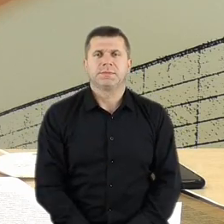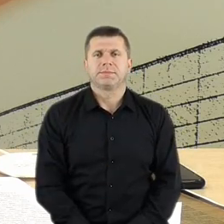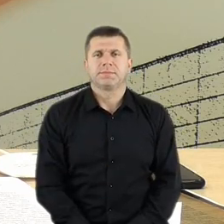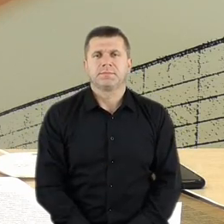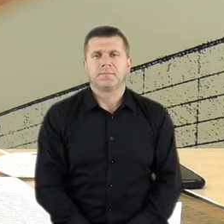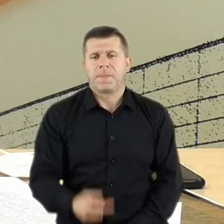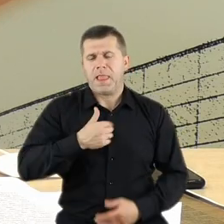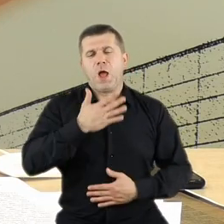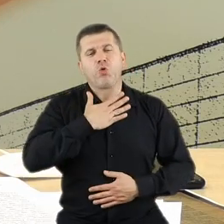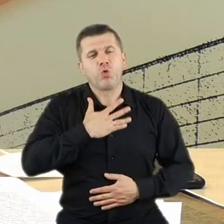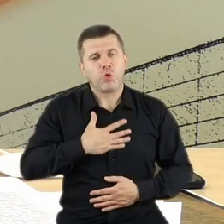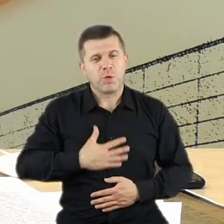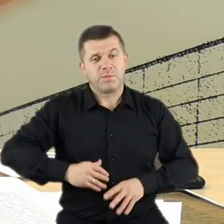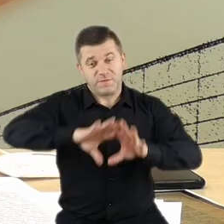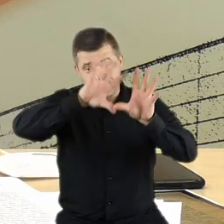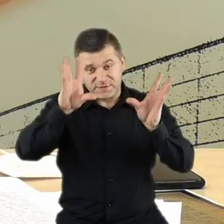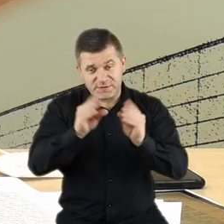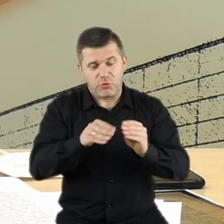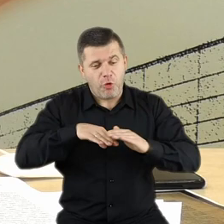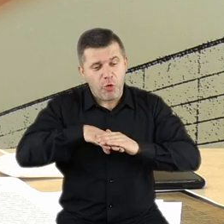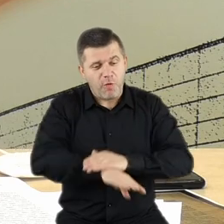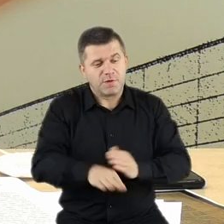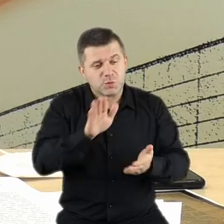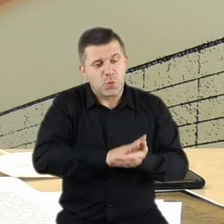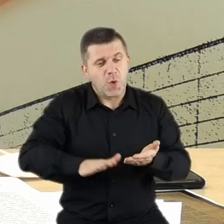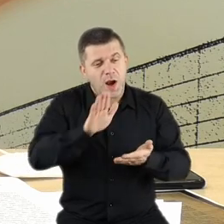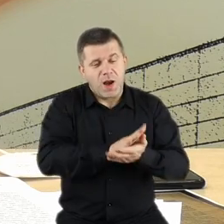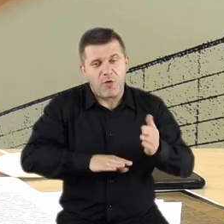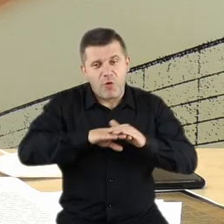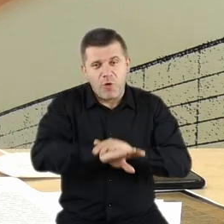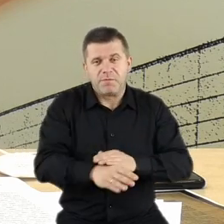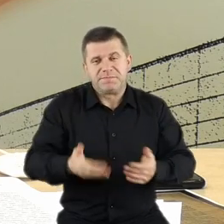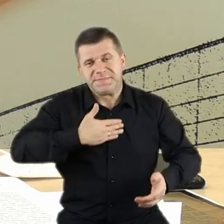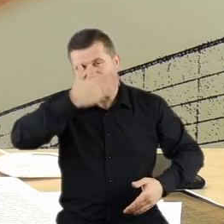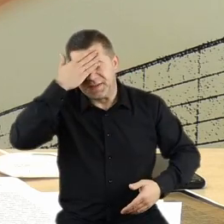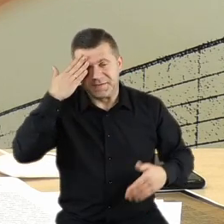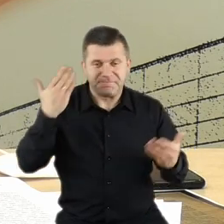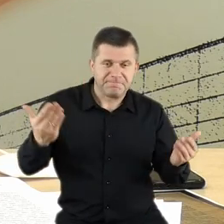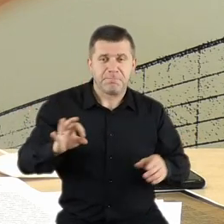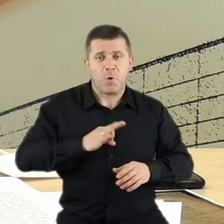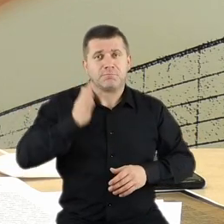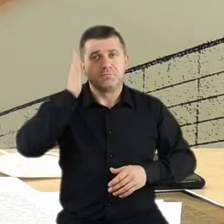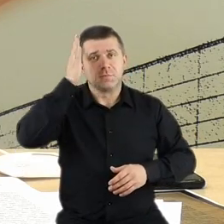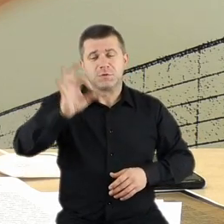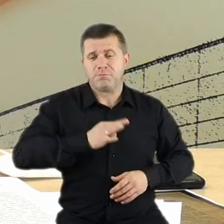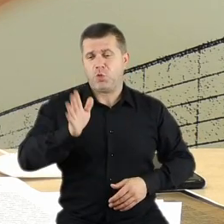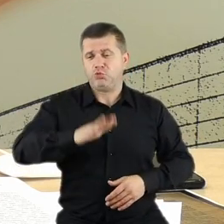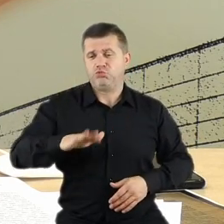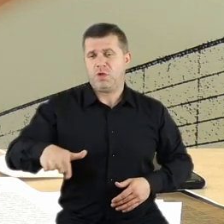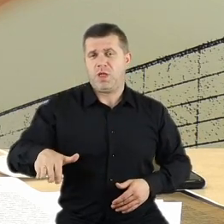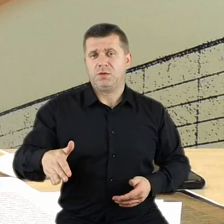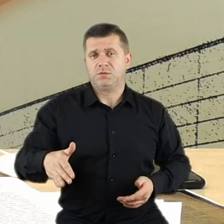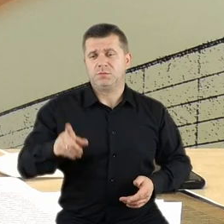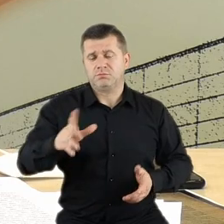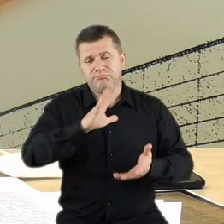wszystko właśnie składać składać i no i nie wiem No mam nadzieję że moje dzieci kiedyś to nie